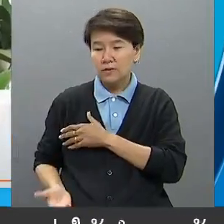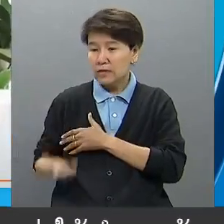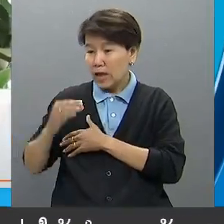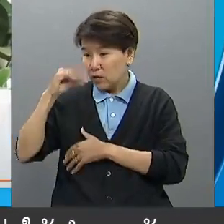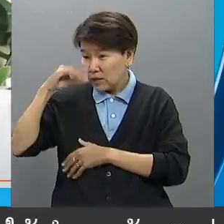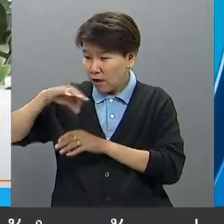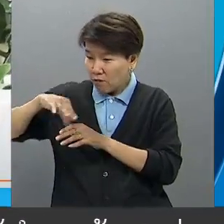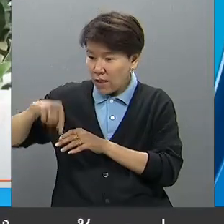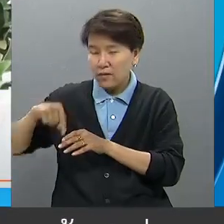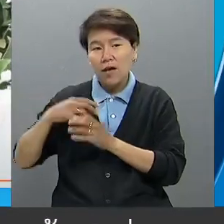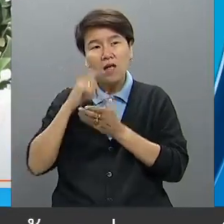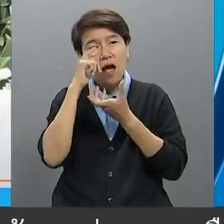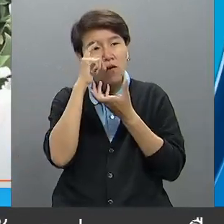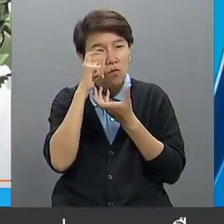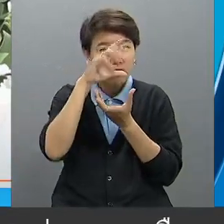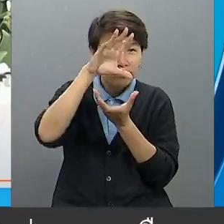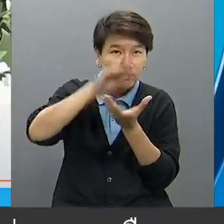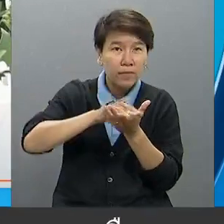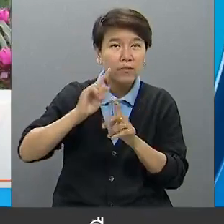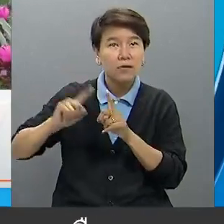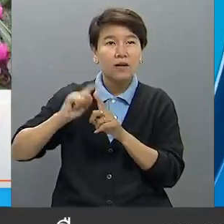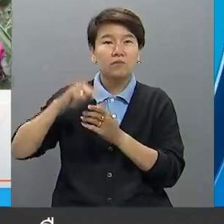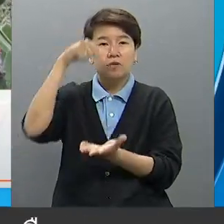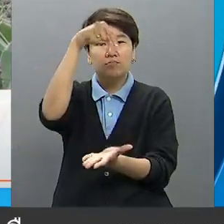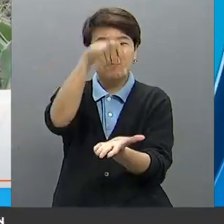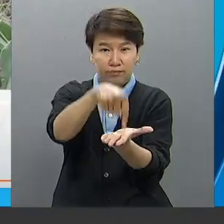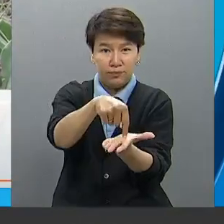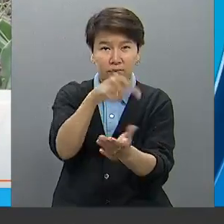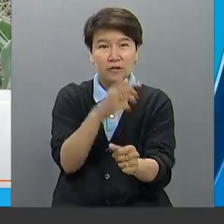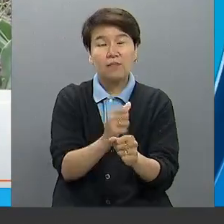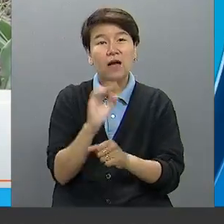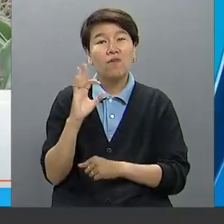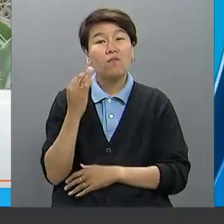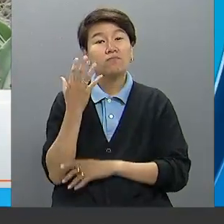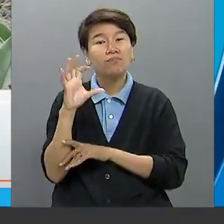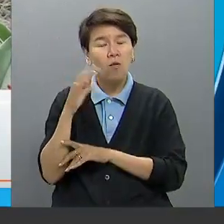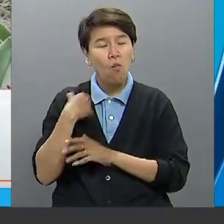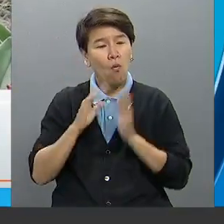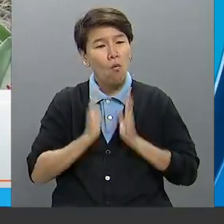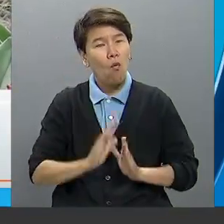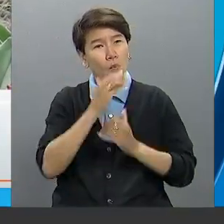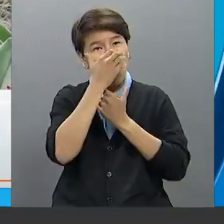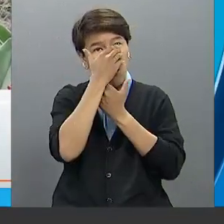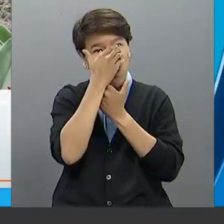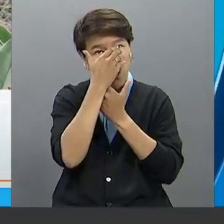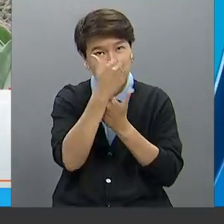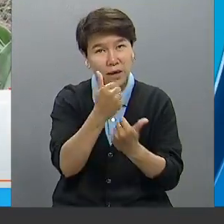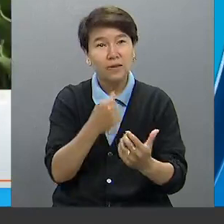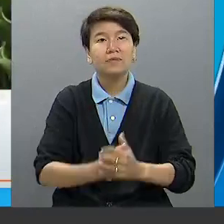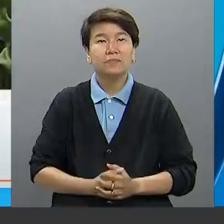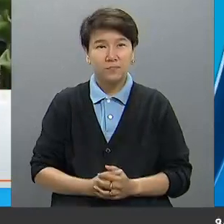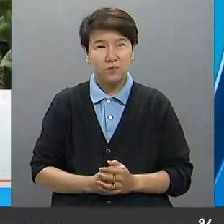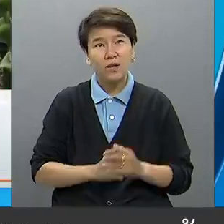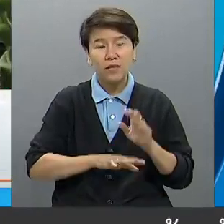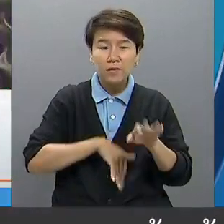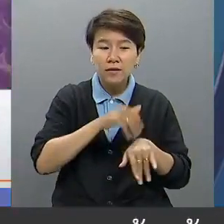วย ๆ มีมุมให้เช็คอินเนี่ยโอ้โหรับรองว่าคนติดใจแน่นอน แต่วิ่งก็อย่าไปย่ำดอกไม้เขาละกันวิ่งเบนๆหน่อยเดี๋ยวเขาค